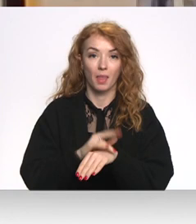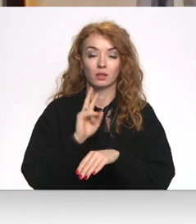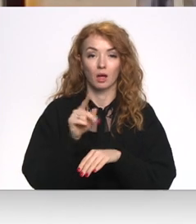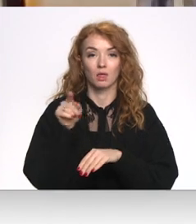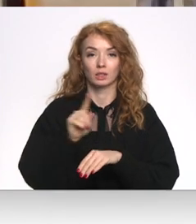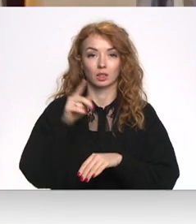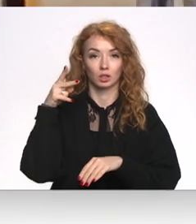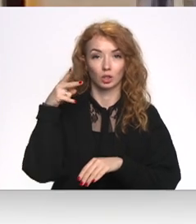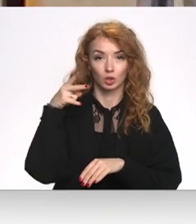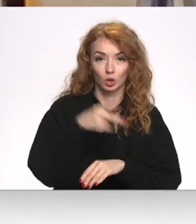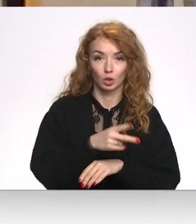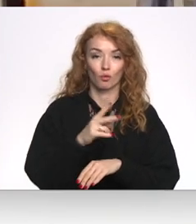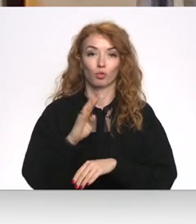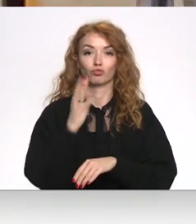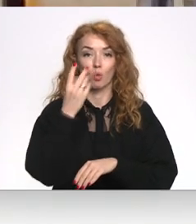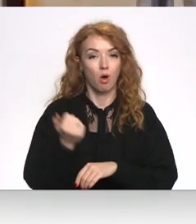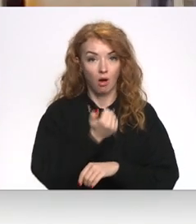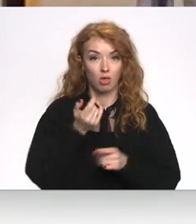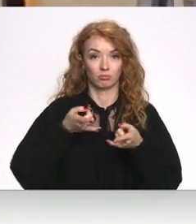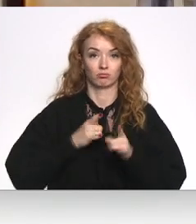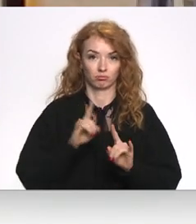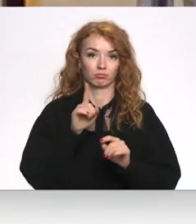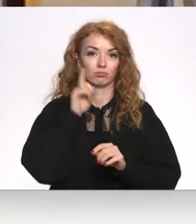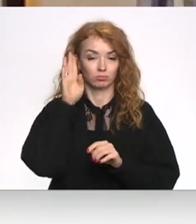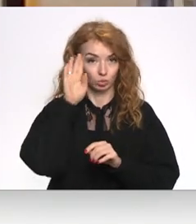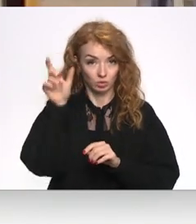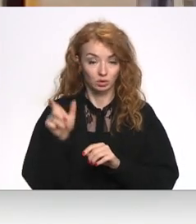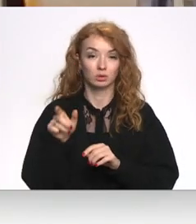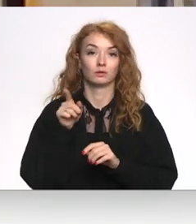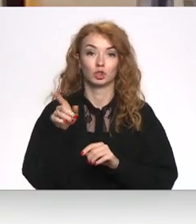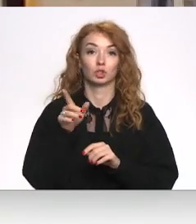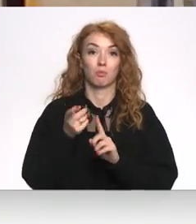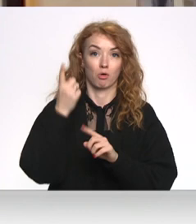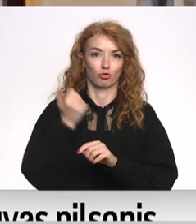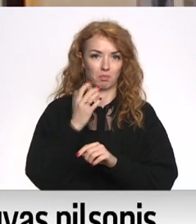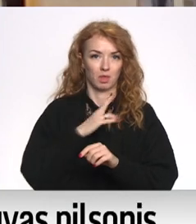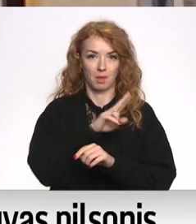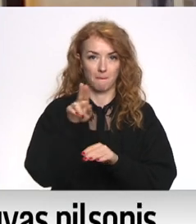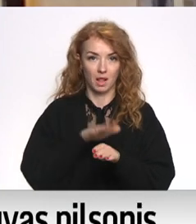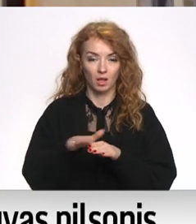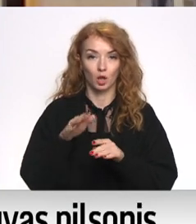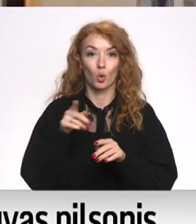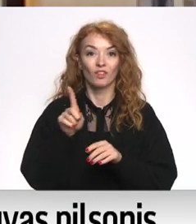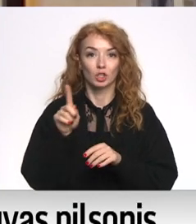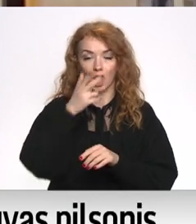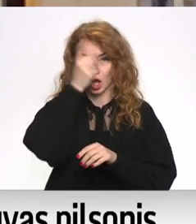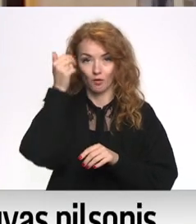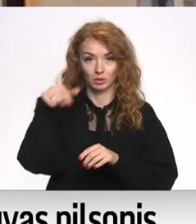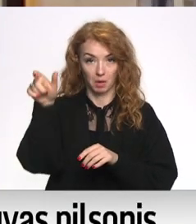ir 2004. Gadā dzīves vīrietis, kurš tajā brīdī bija nepilngadīgs un Lietuvas